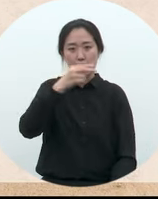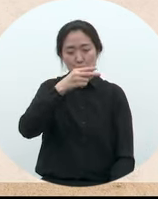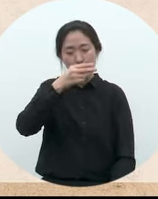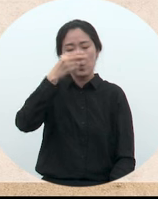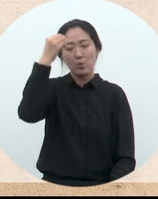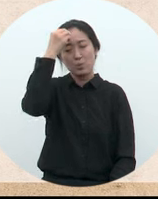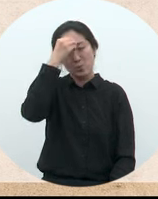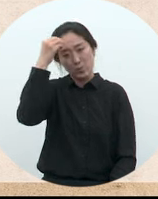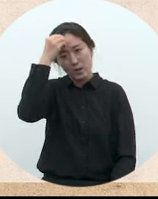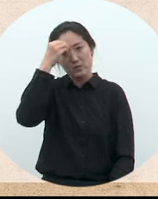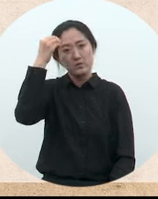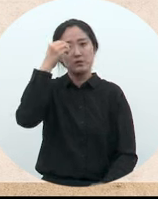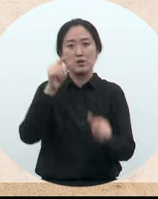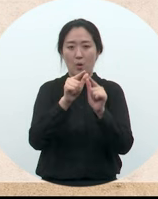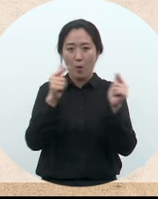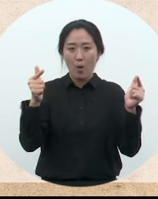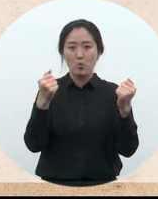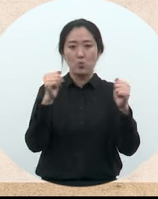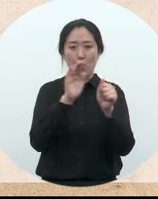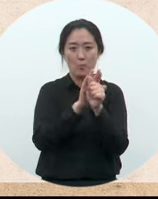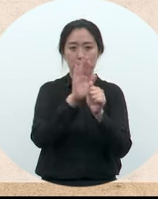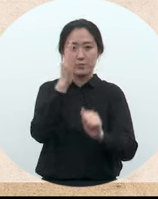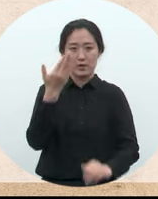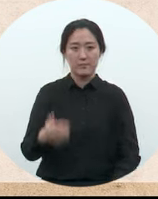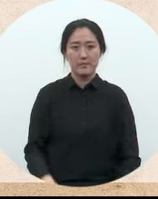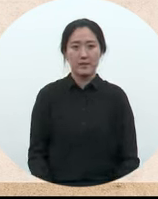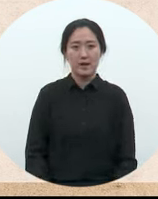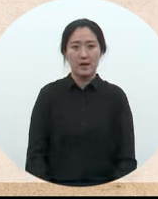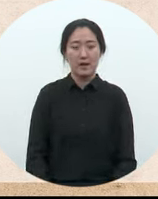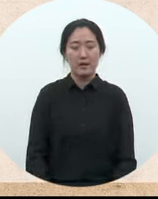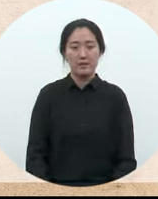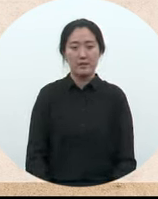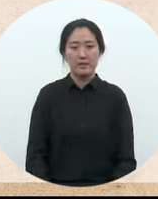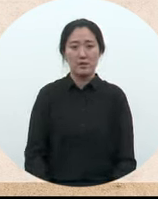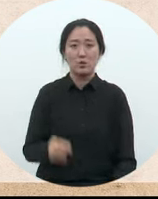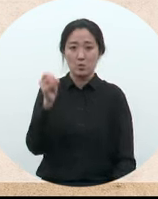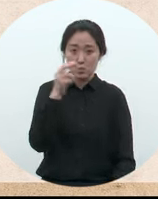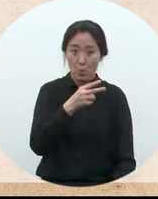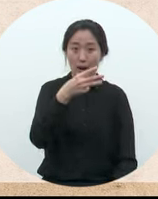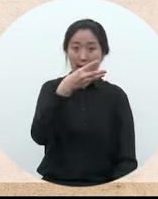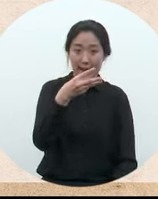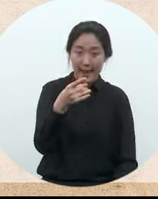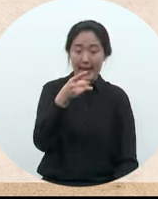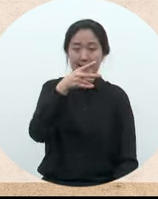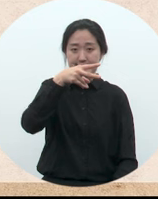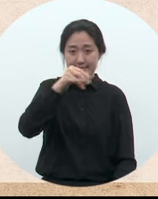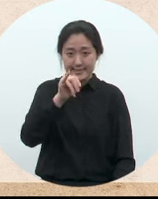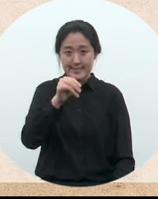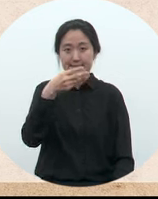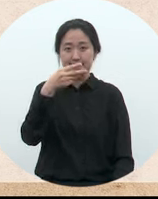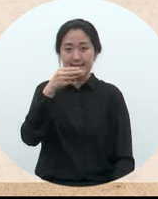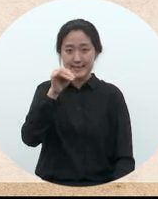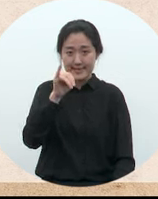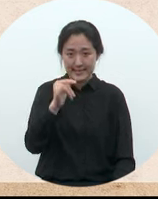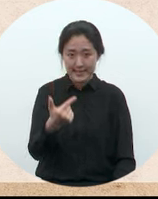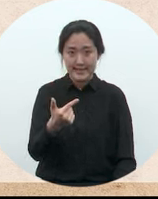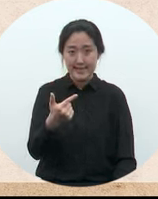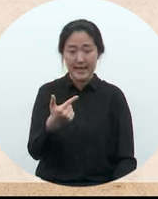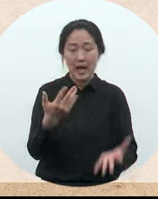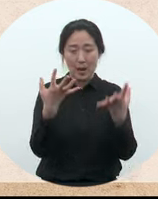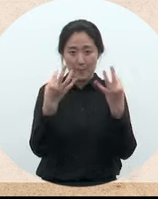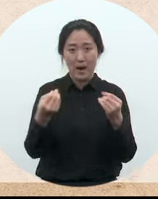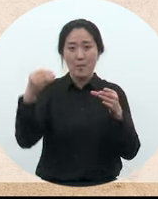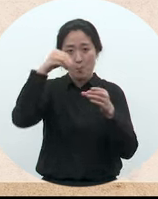그다음에 골다공증이나 빈혈 이런 부분들도 도움이 됩니다. 우유에는 레시딘 성분들이 많이 들어있는데